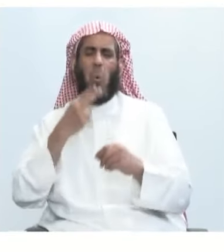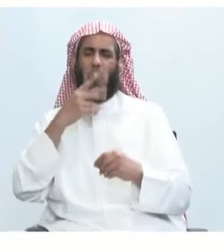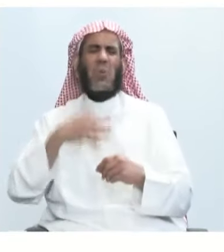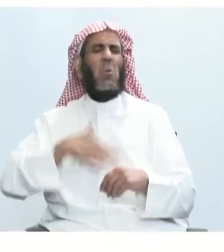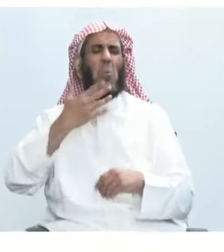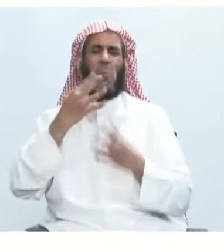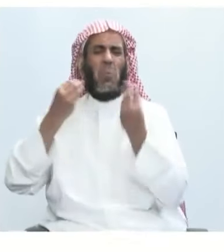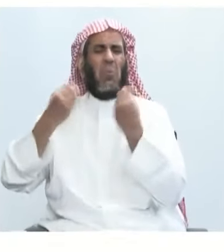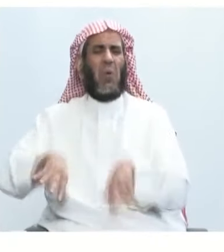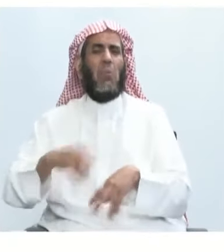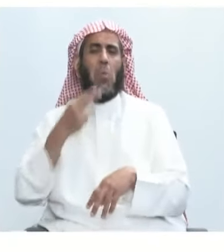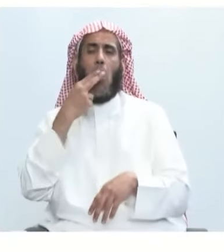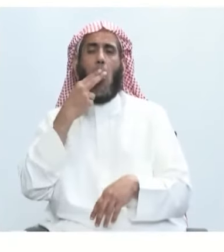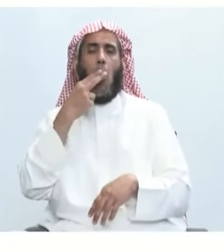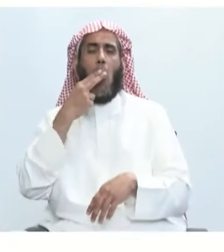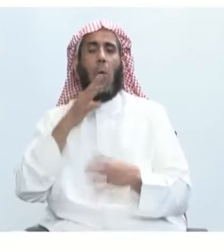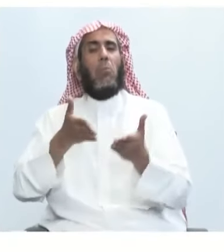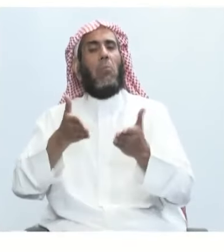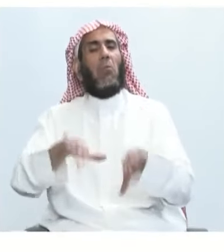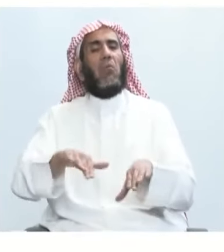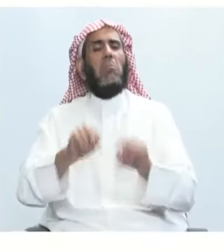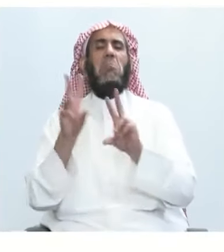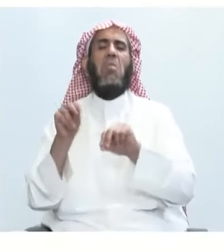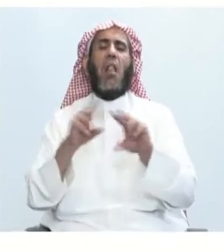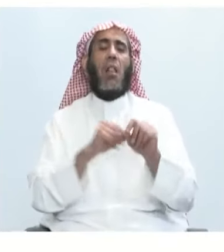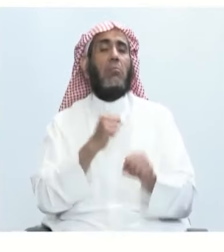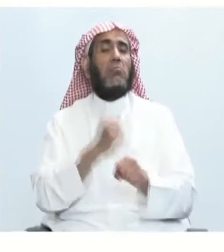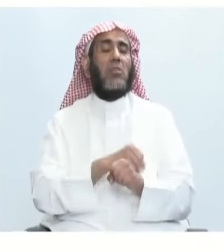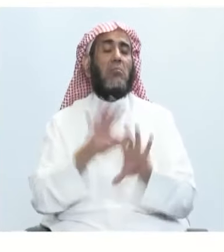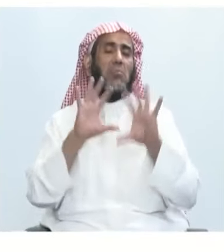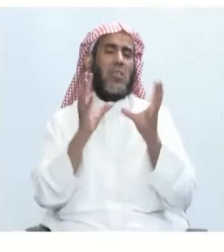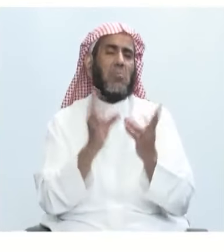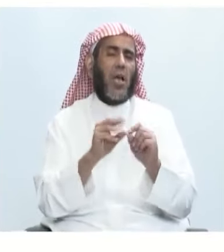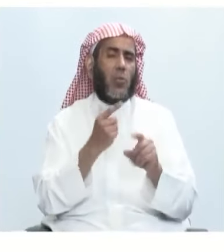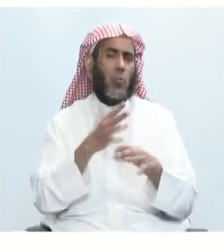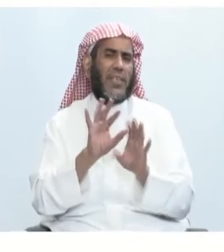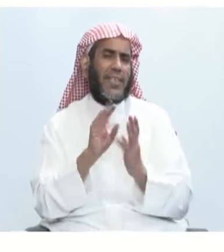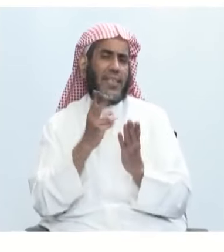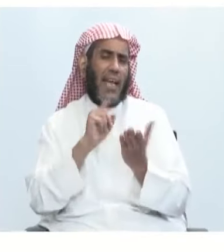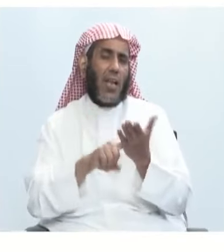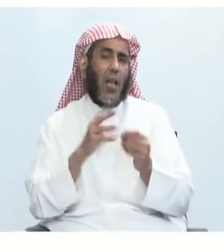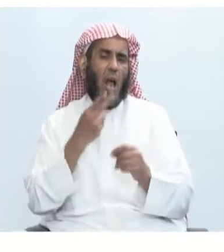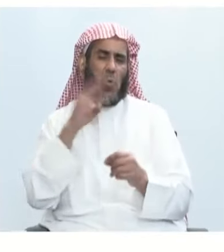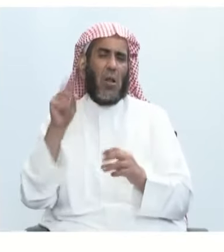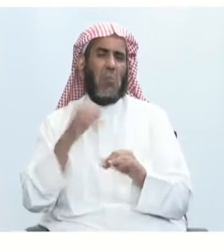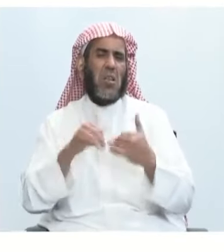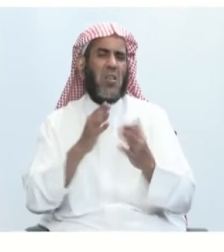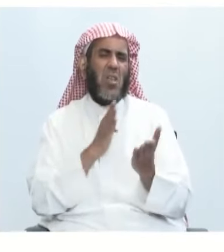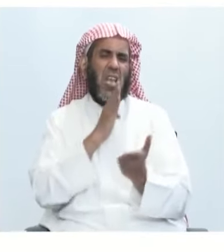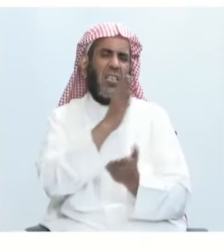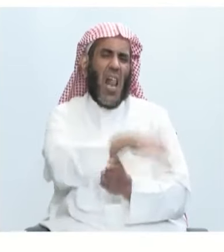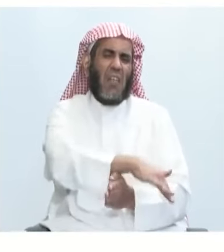يتفانى الدخان وتوفي هنا استخدم تشبيهات والاستعارات ان المدخن كمن يسعى لحتفه